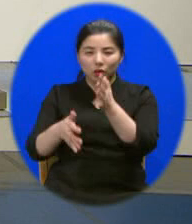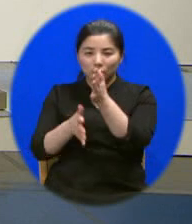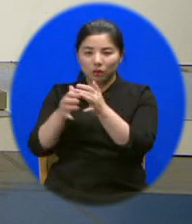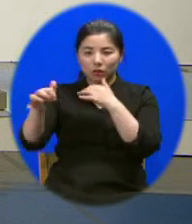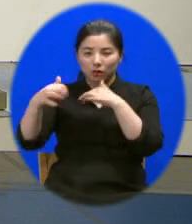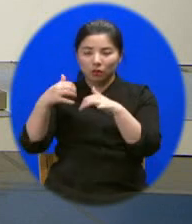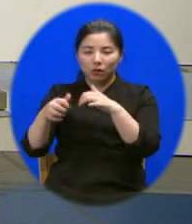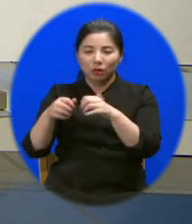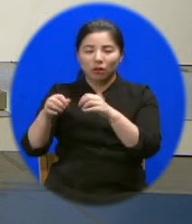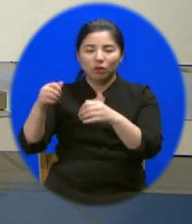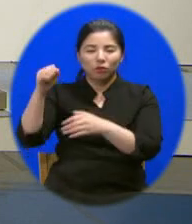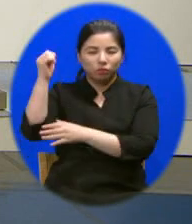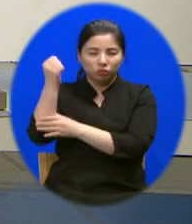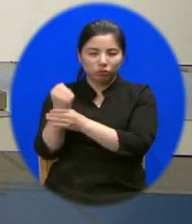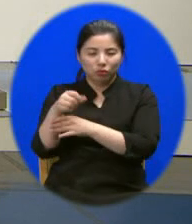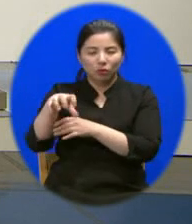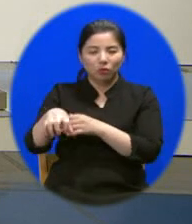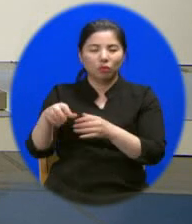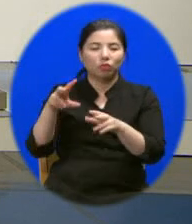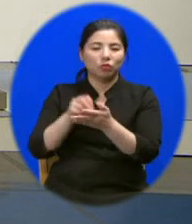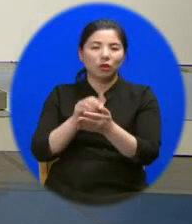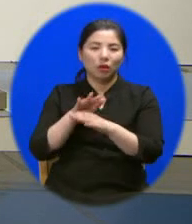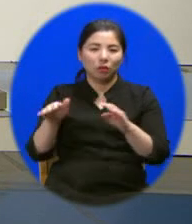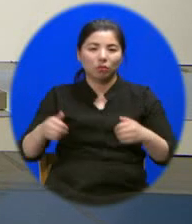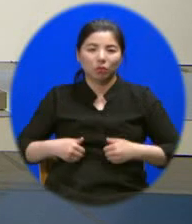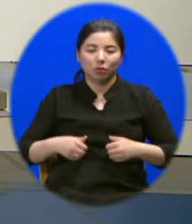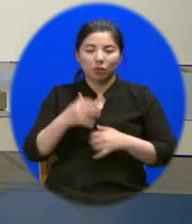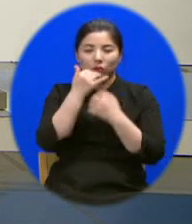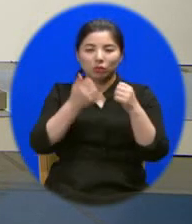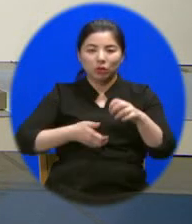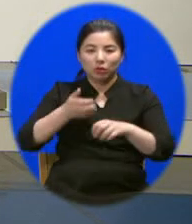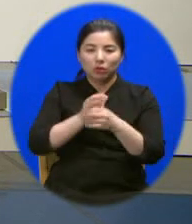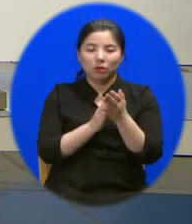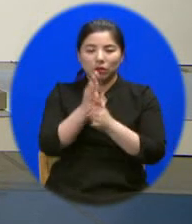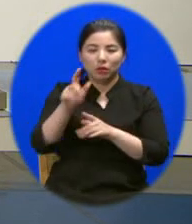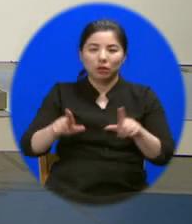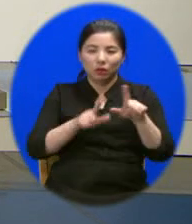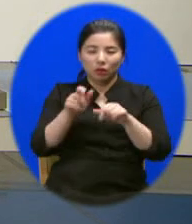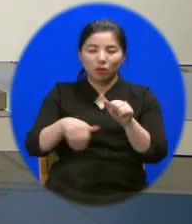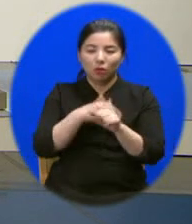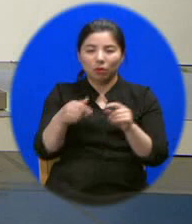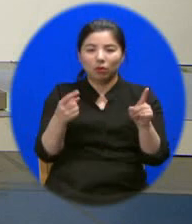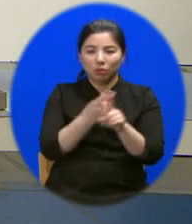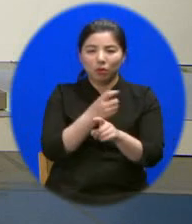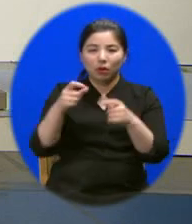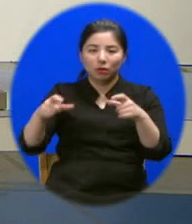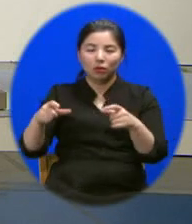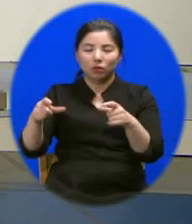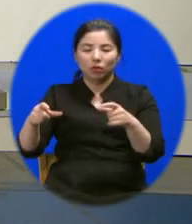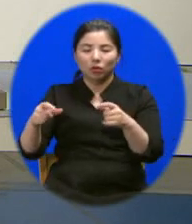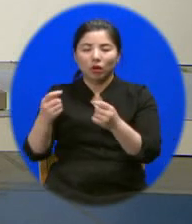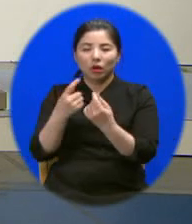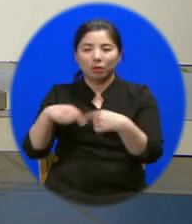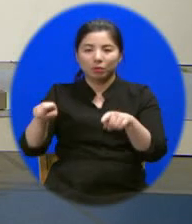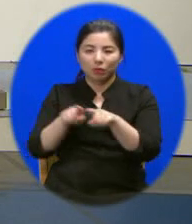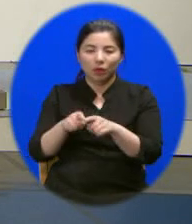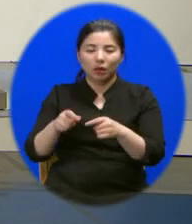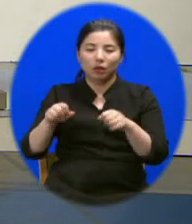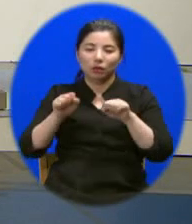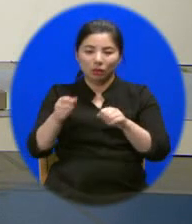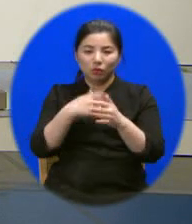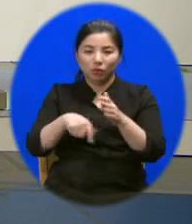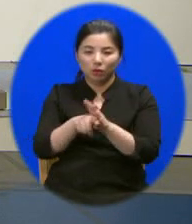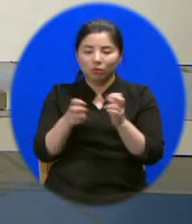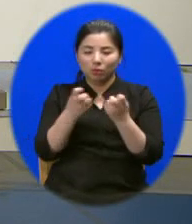해결해야 할 과제입니다 충북 혁신도시 정주여건 개선과 더불어 주변 지역과 상생 발전하기 위한 방안은 무엇인지